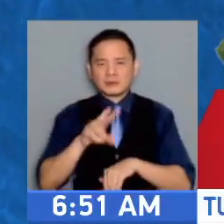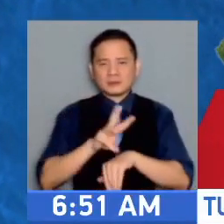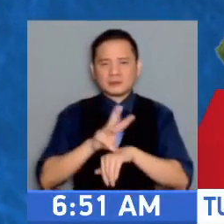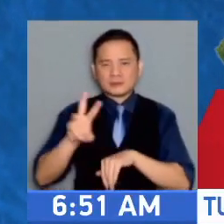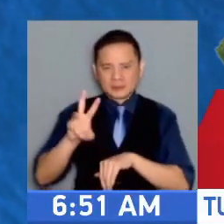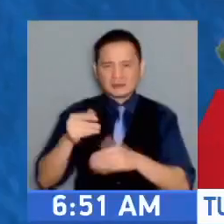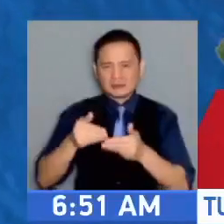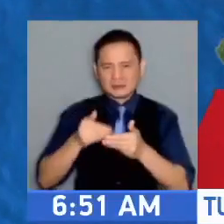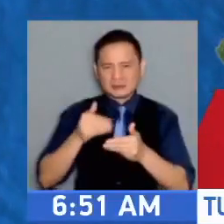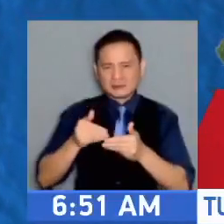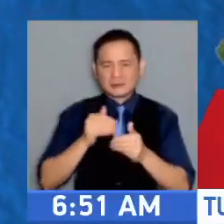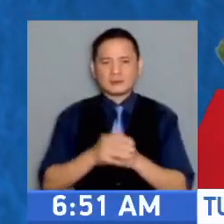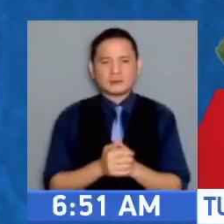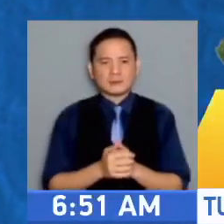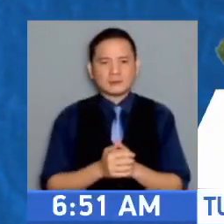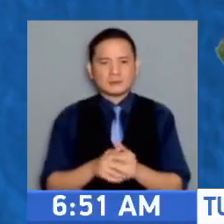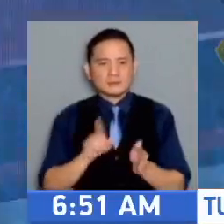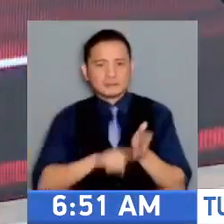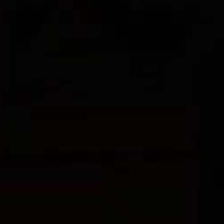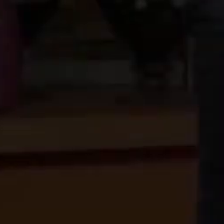at aftershocks.